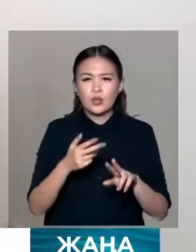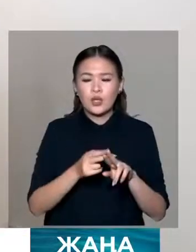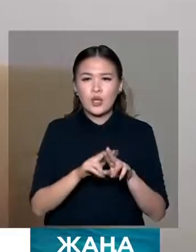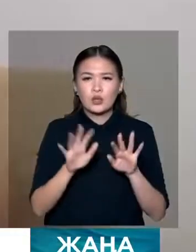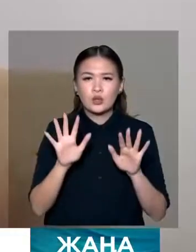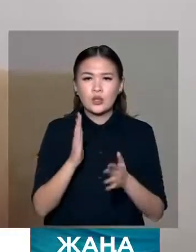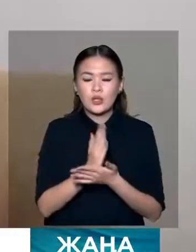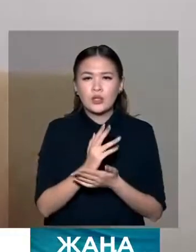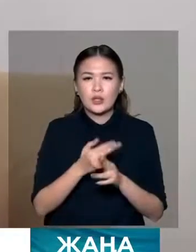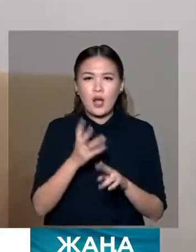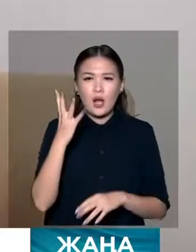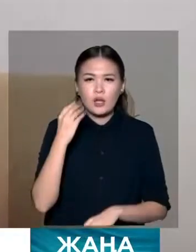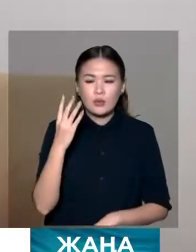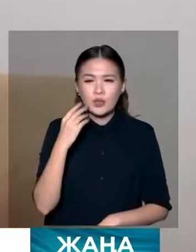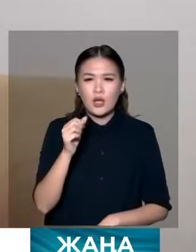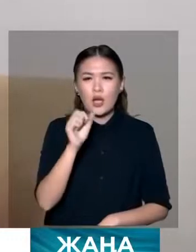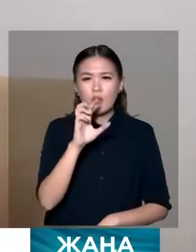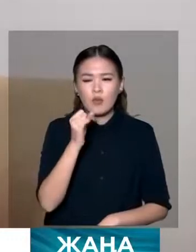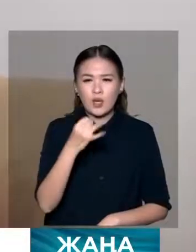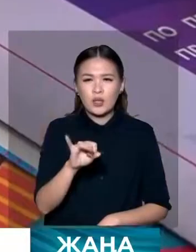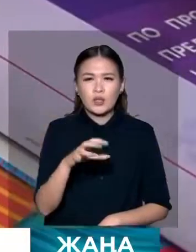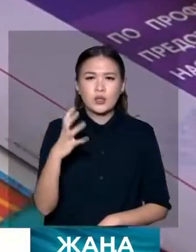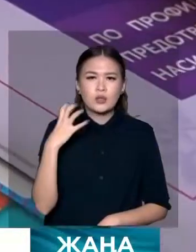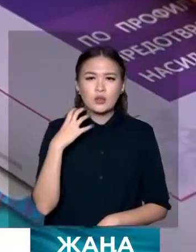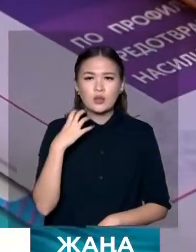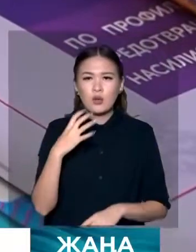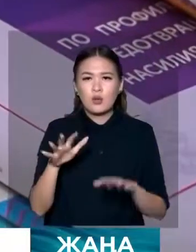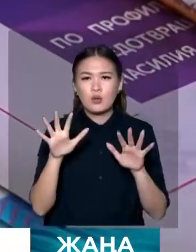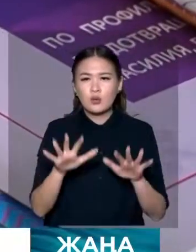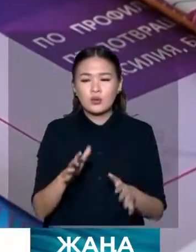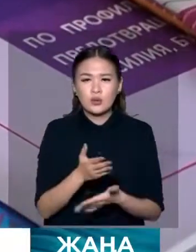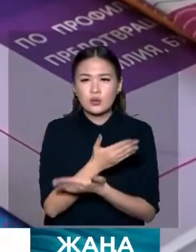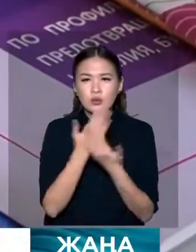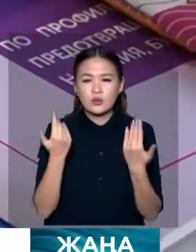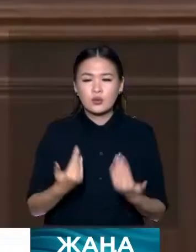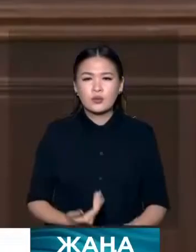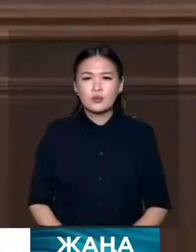орталығы бар. Ал Алматы, Абай, Қызылорда облыстарында мұндай орындар мүлдем жоқ.